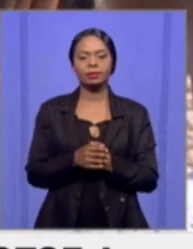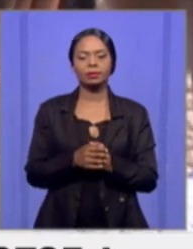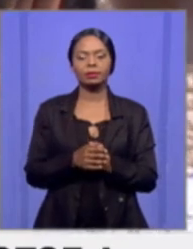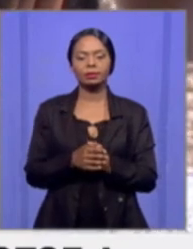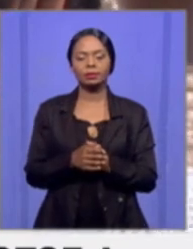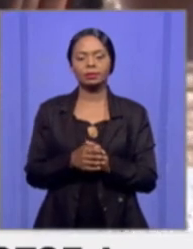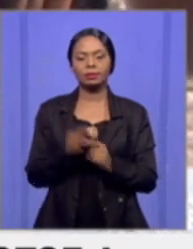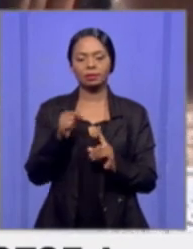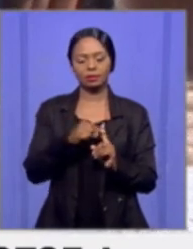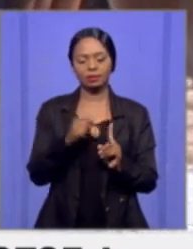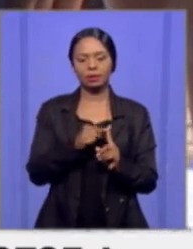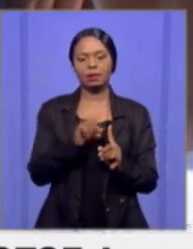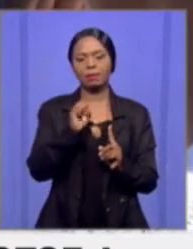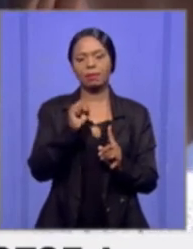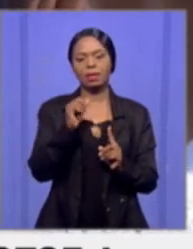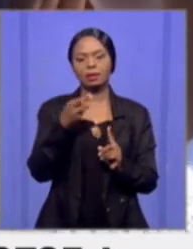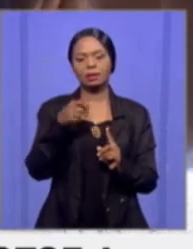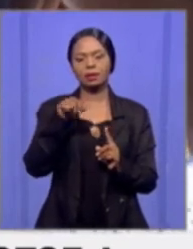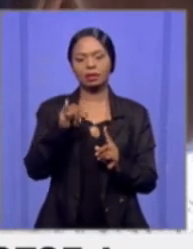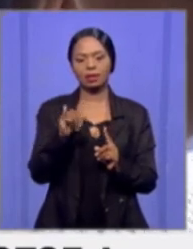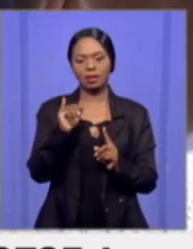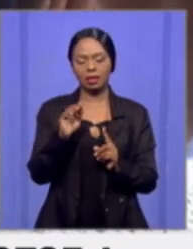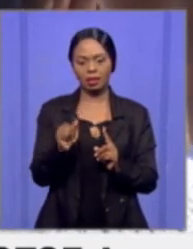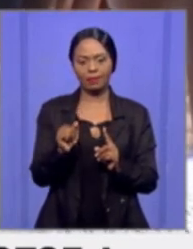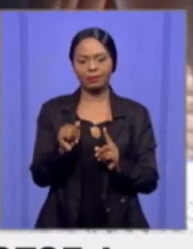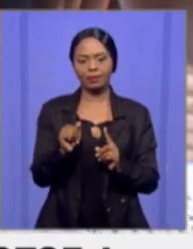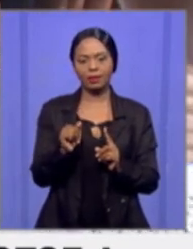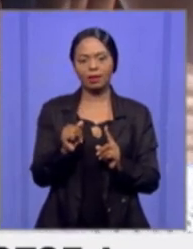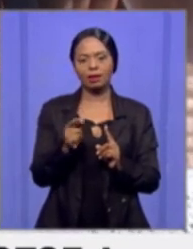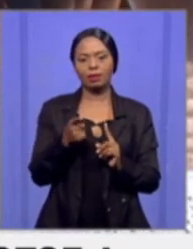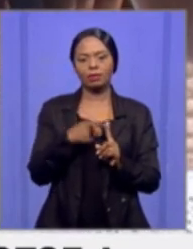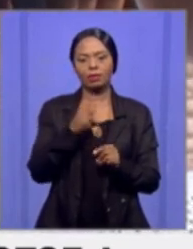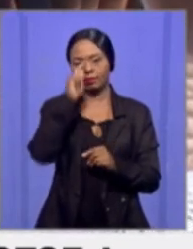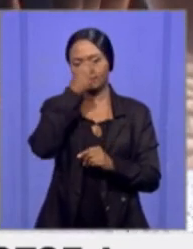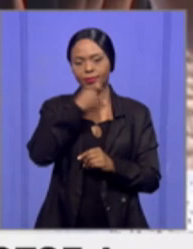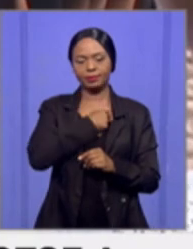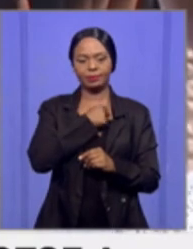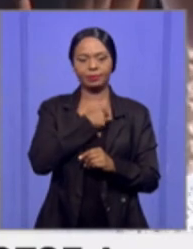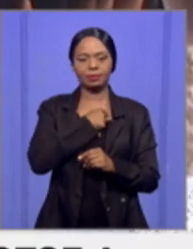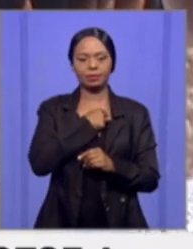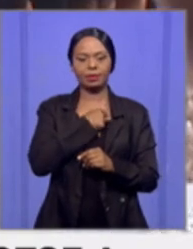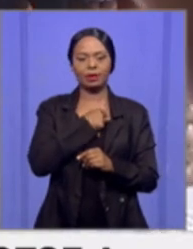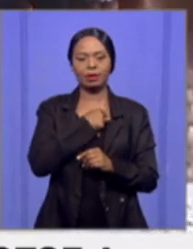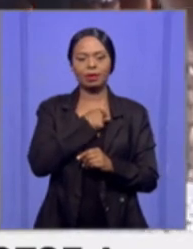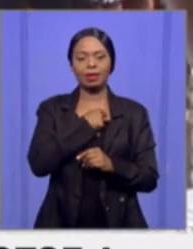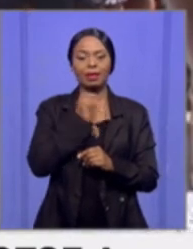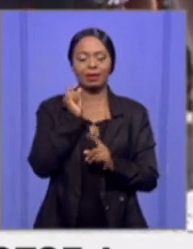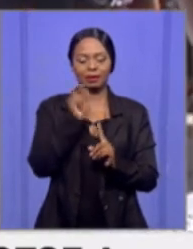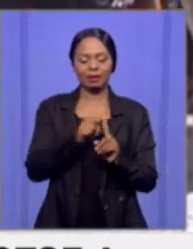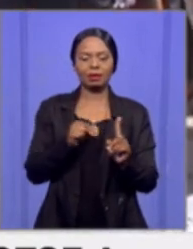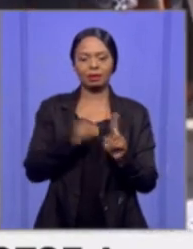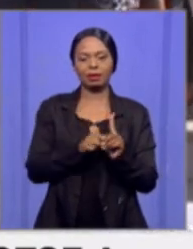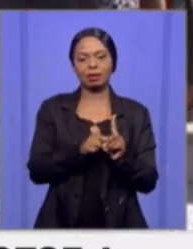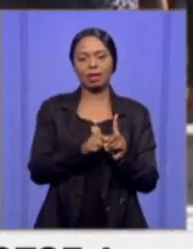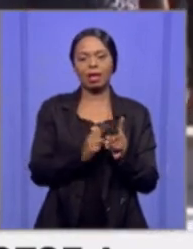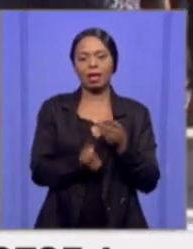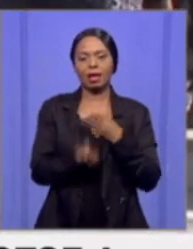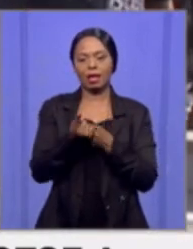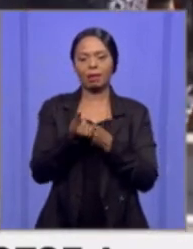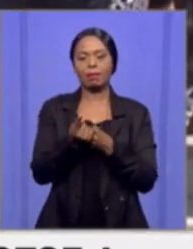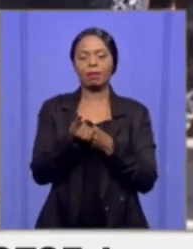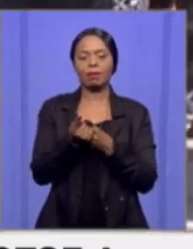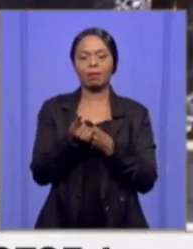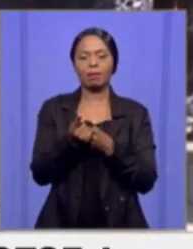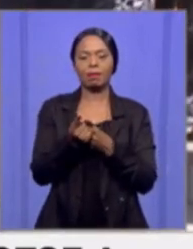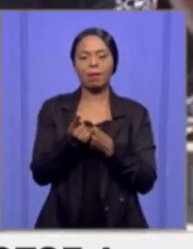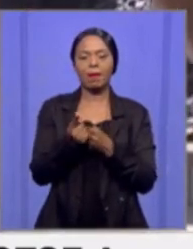Matsila ane aba murathu wa mukala wanga zwezwi musi rono tangana na khombo yo to raliwo